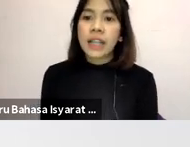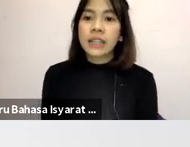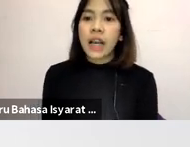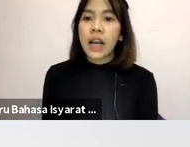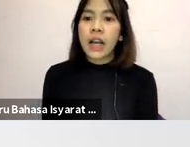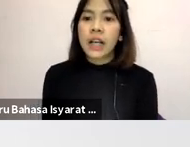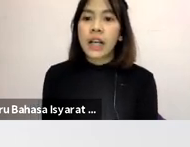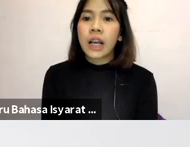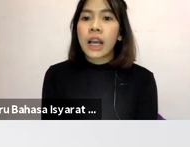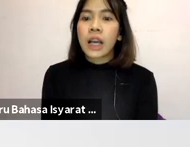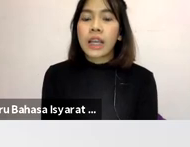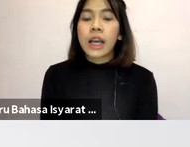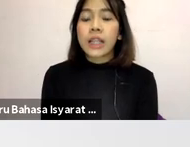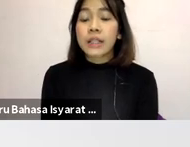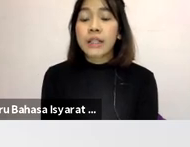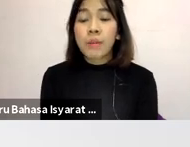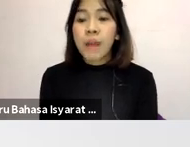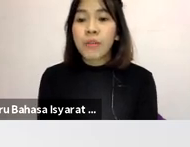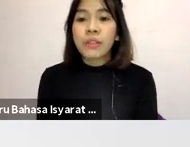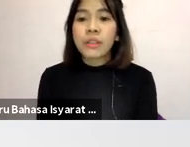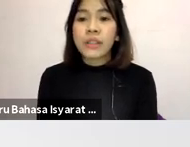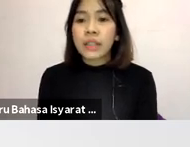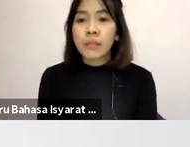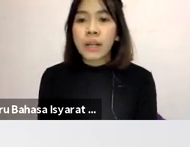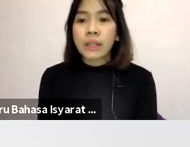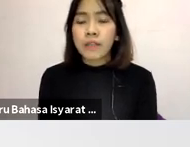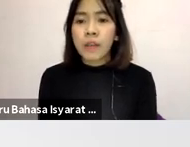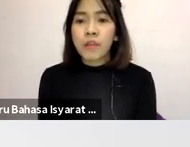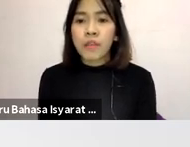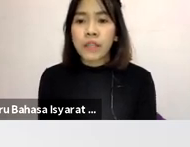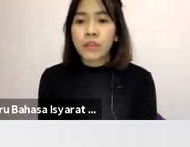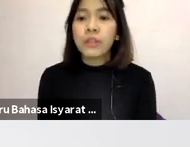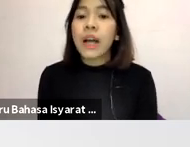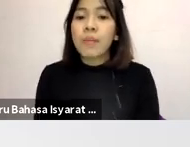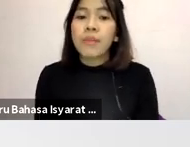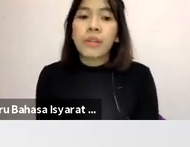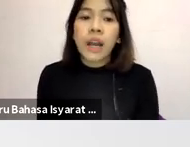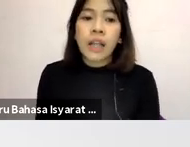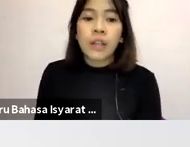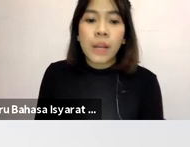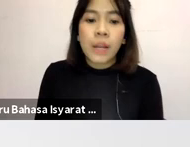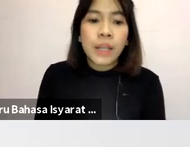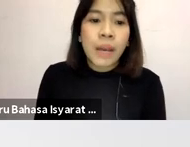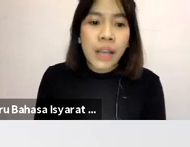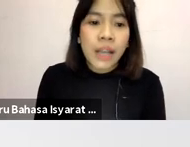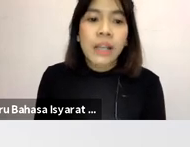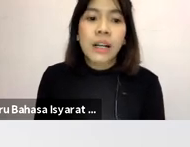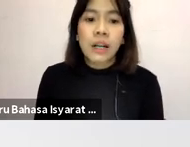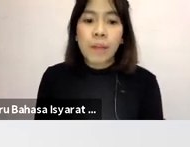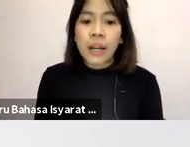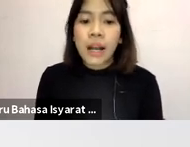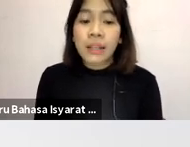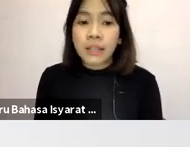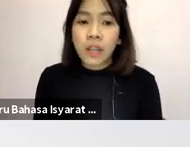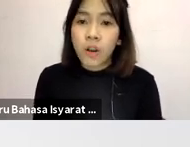jasa yaitu dengan membangun jasa lembaga sertifikasi profesi itu dengan mengundang atau dengan melibatkan